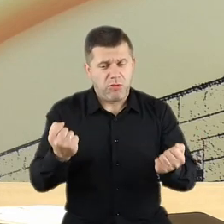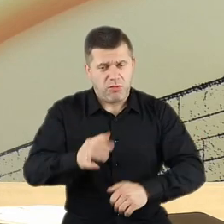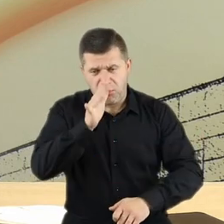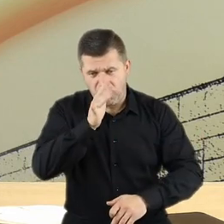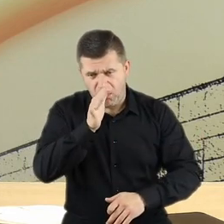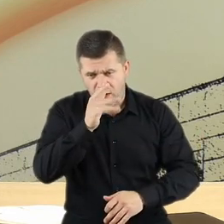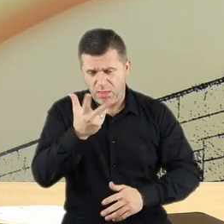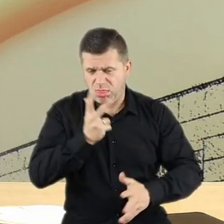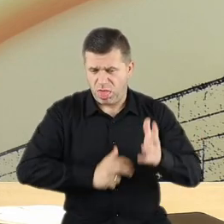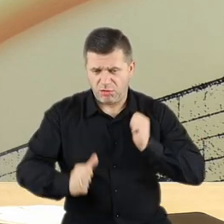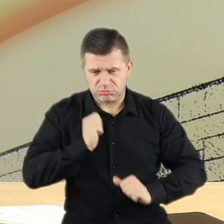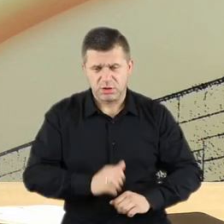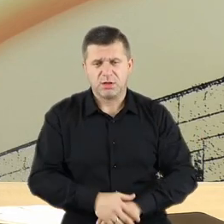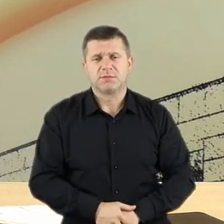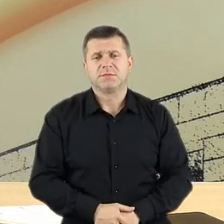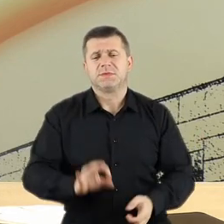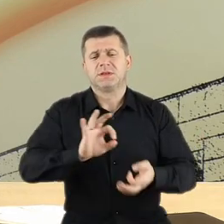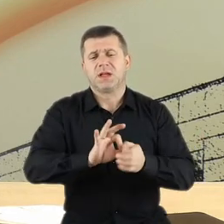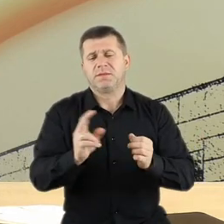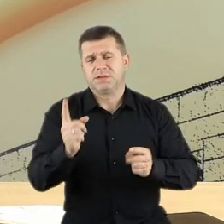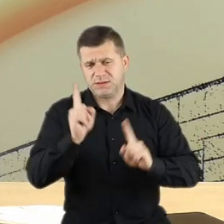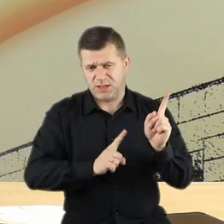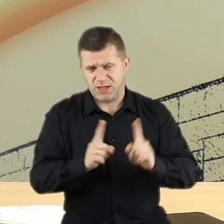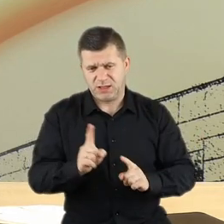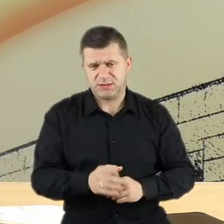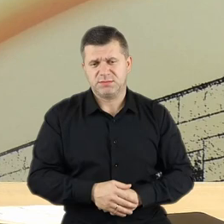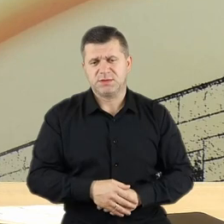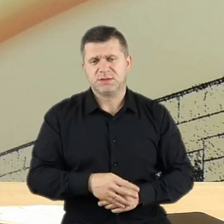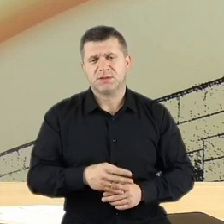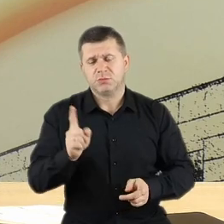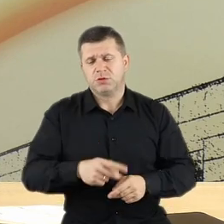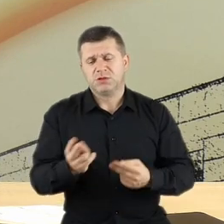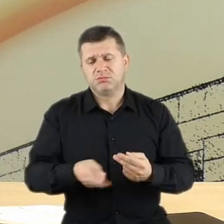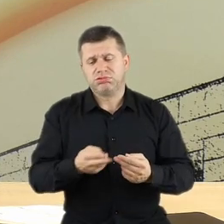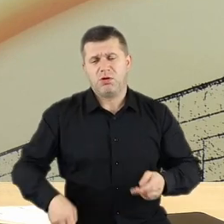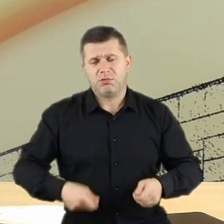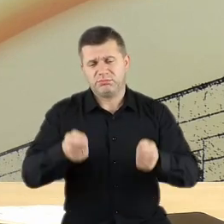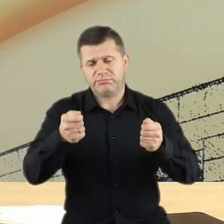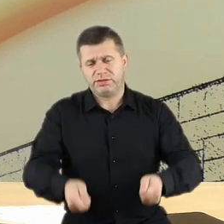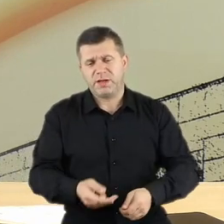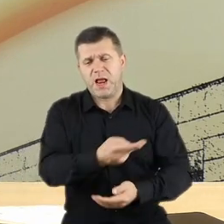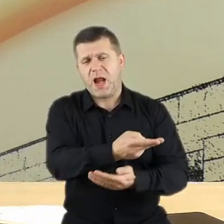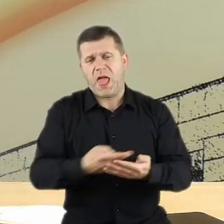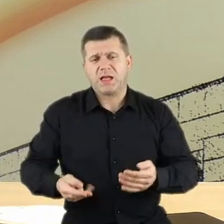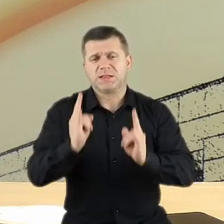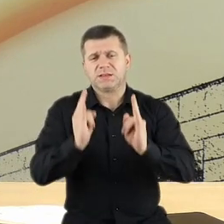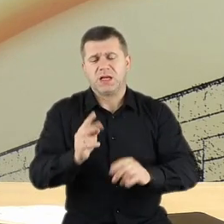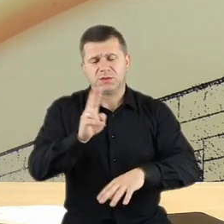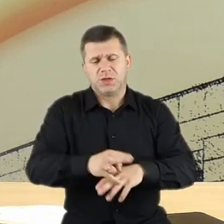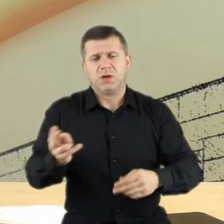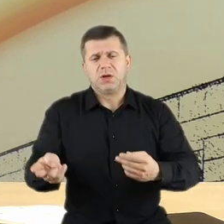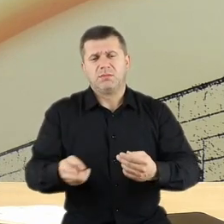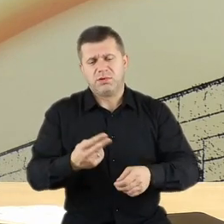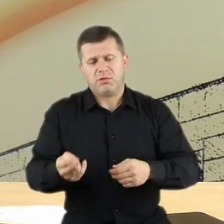bardzo niegrzeczny no to czasami się zdarzyło że nawet i spodnie musiał ściągnąć położyć się na krześle i